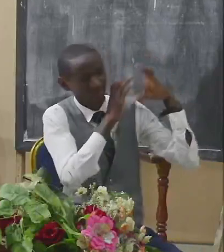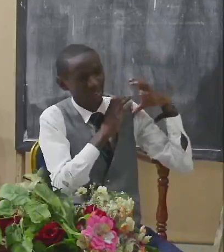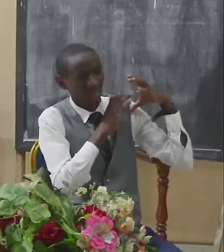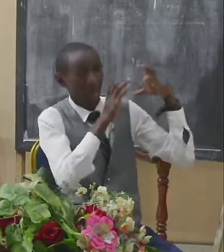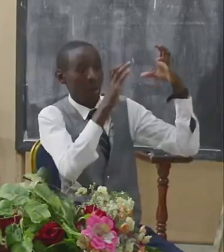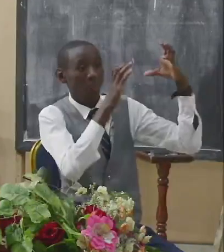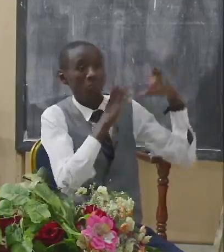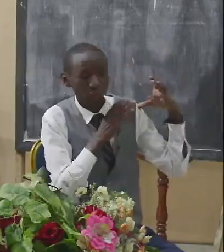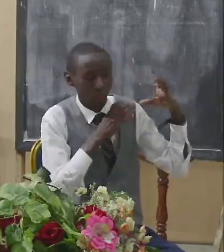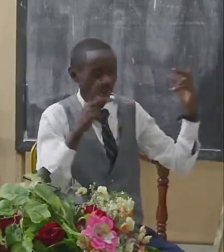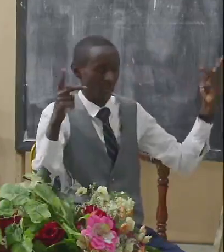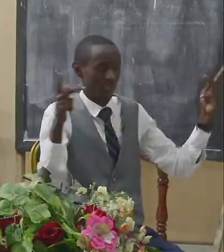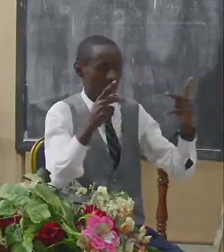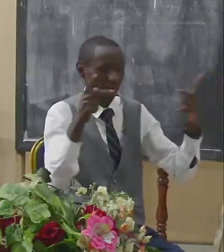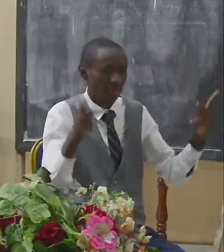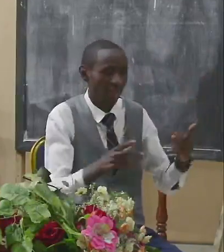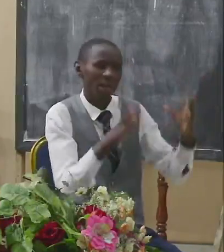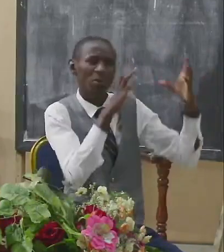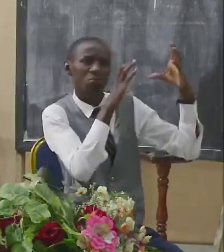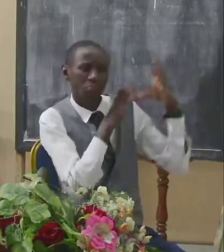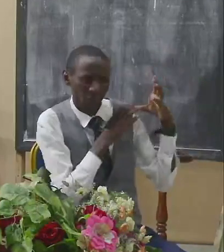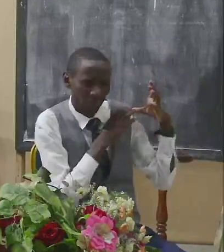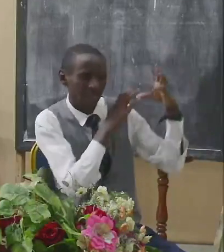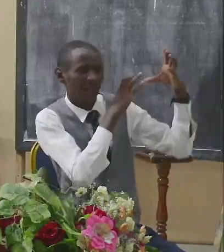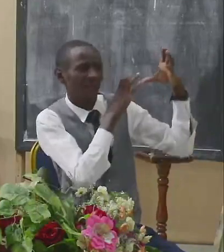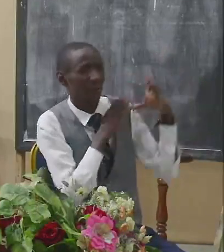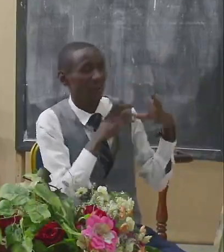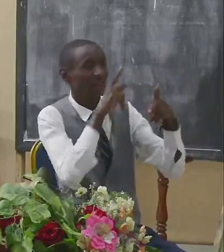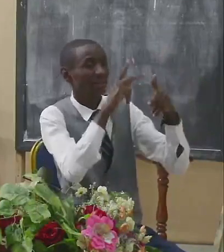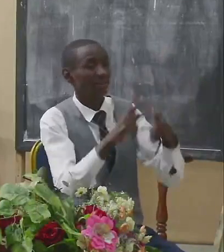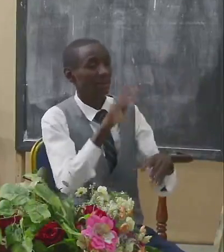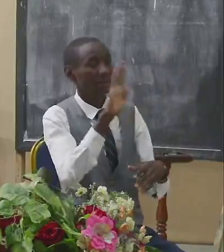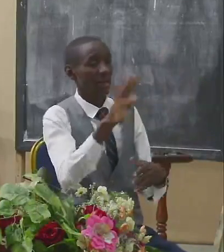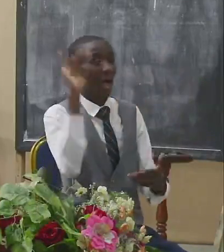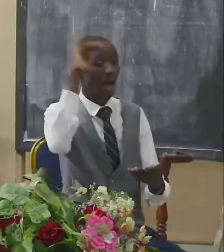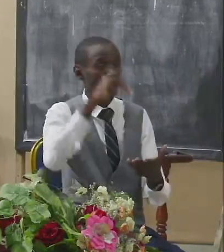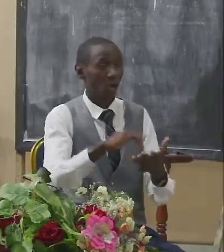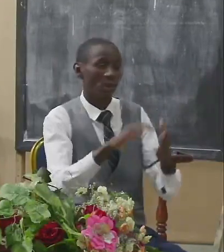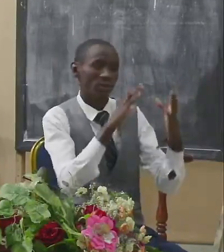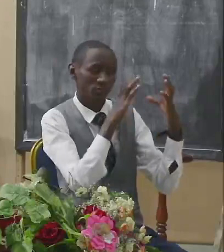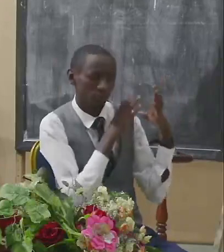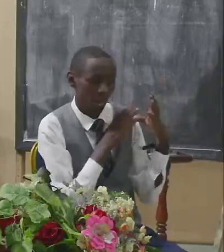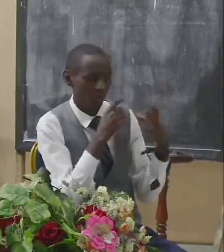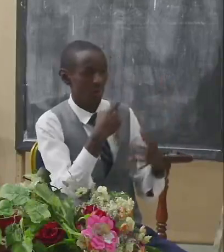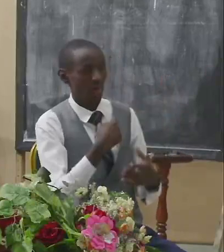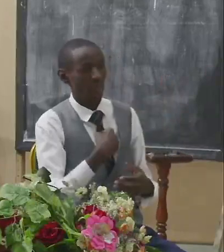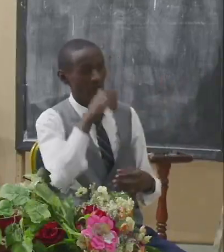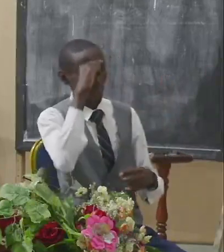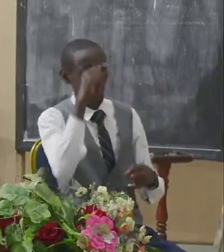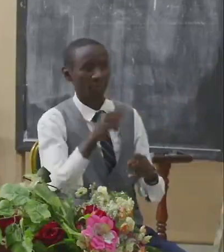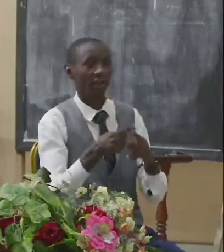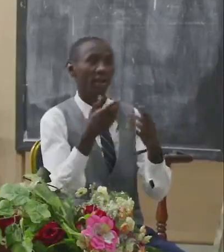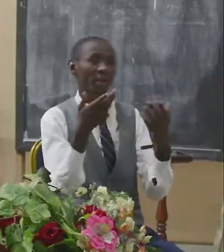Deporter les péchés. Beba zambi. Deporter le fardeau de toi. Beba mizigo yako. Et le fardeau de moi, frère. Na mizigo yangu ndugu.